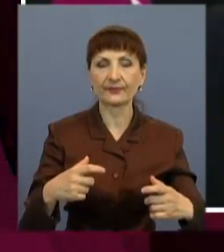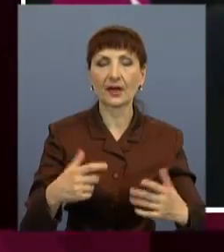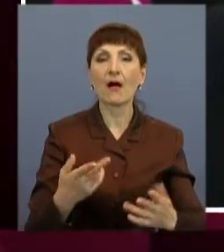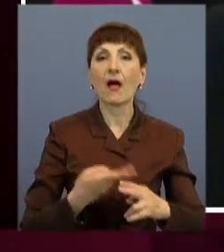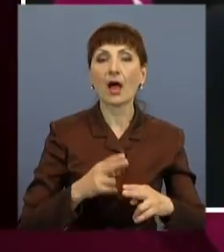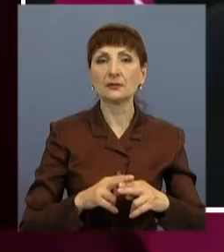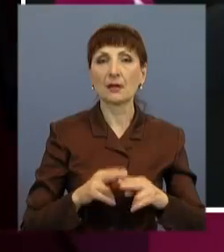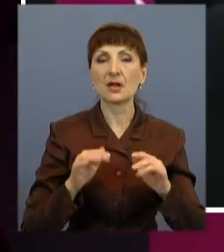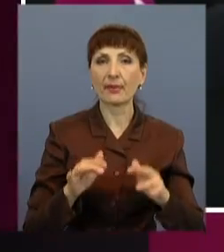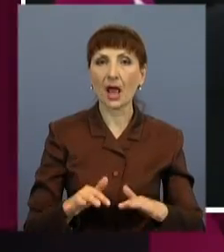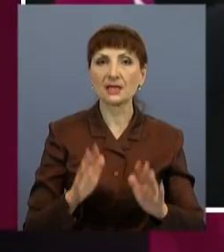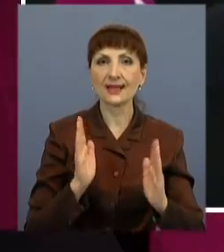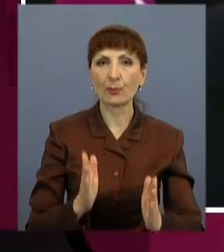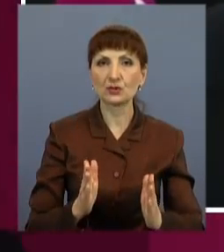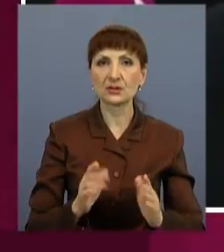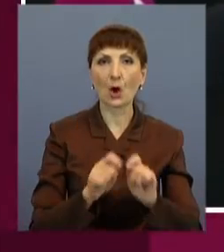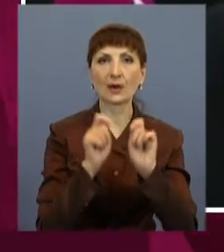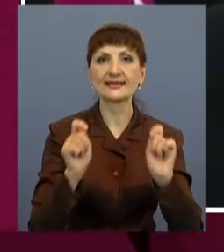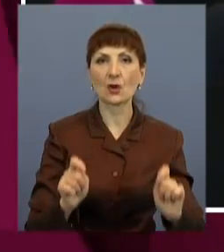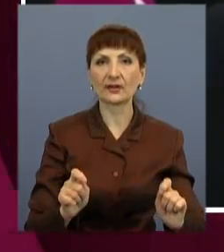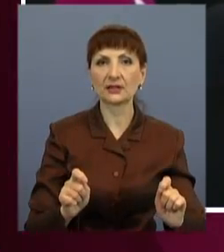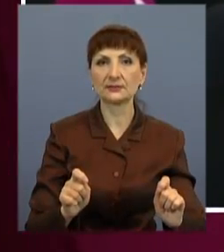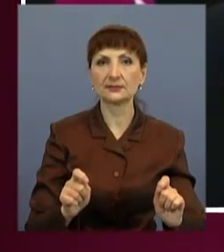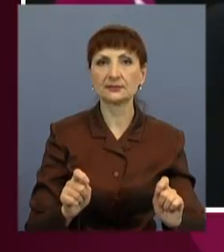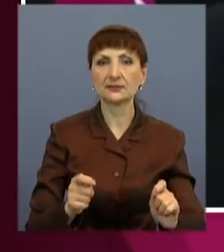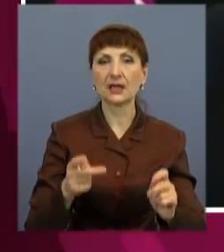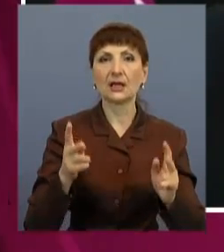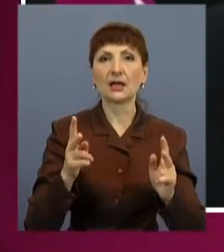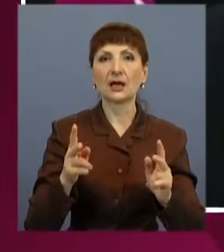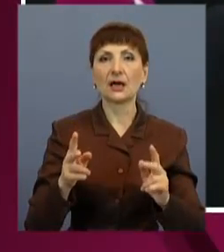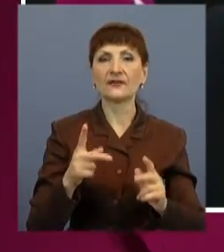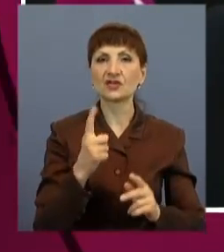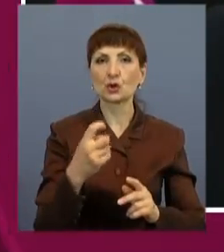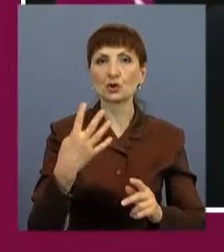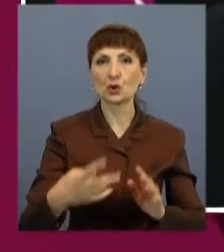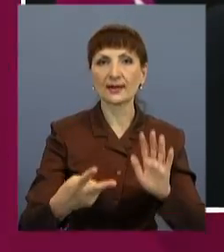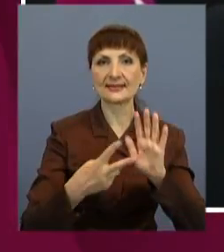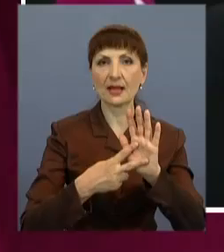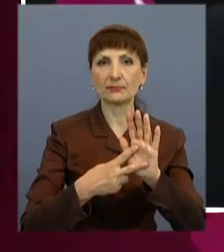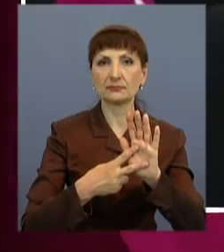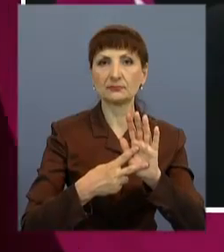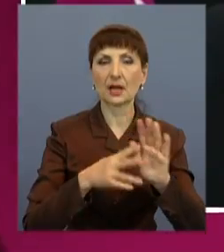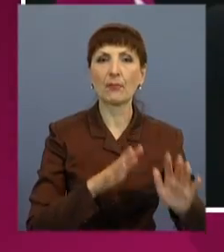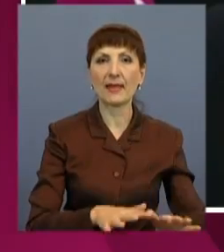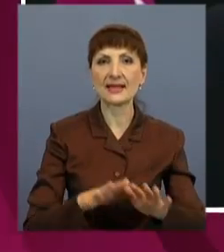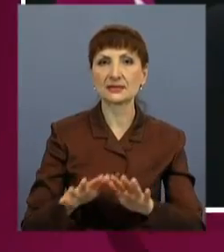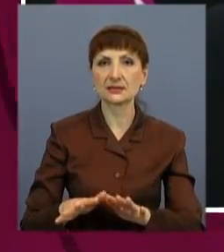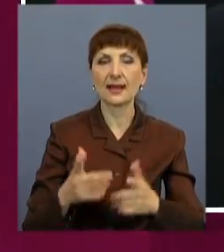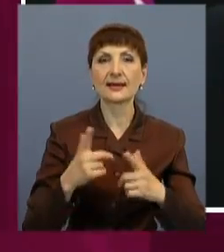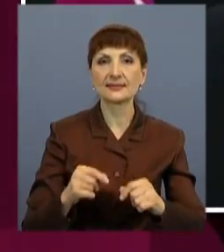Это мероприятие будет организовано в 147 точках,